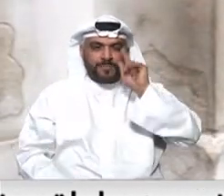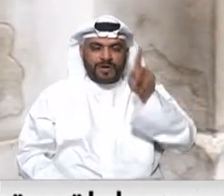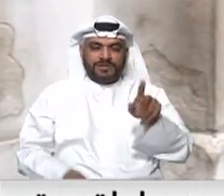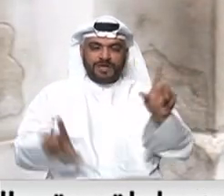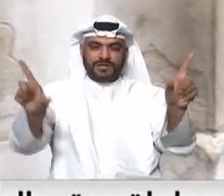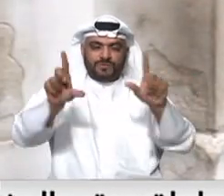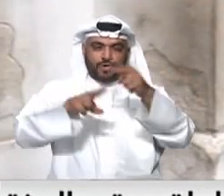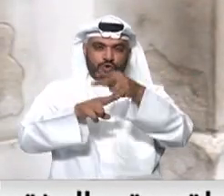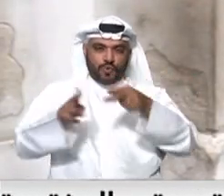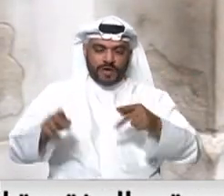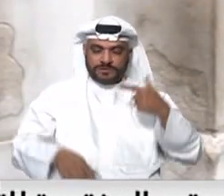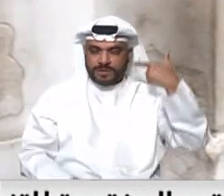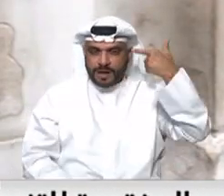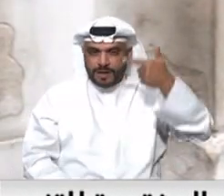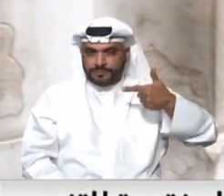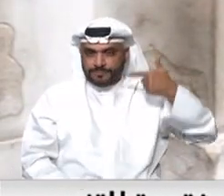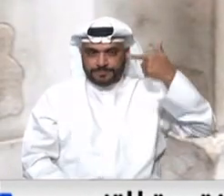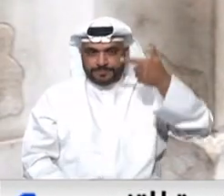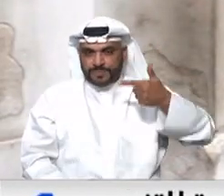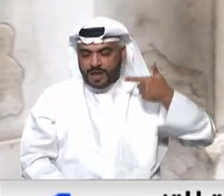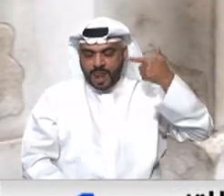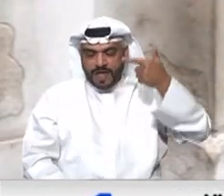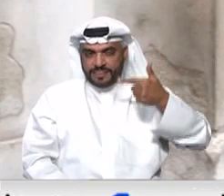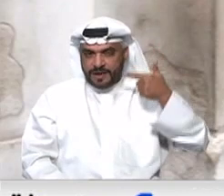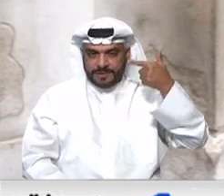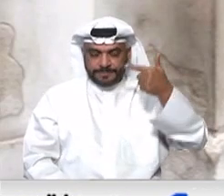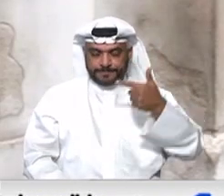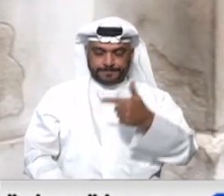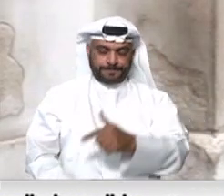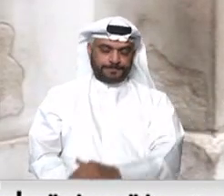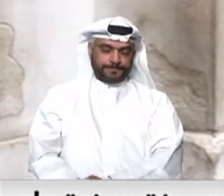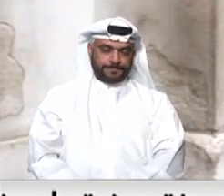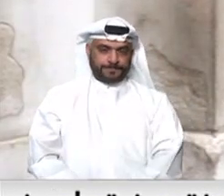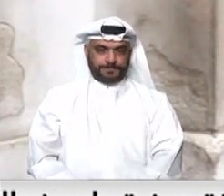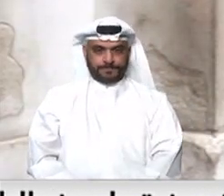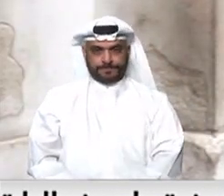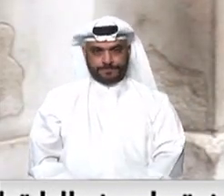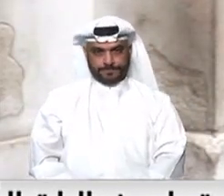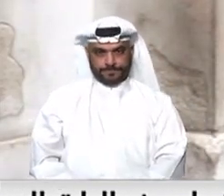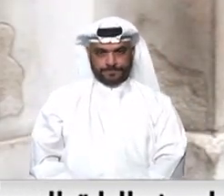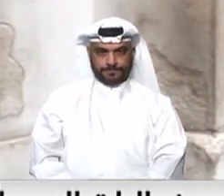تلفزيون دولة الكويت، من أمام وزارة الخارجية البريطانية، لندن.